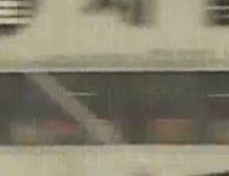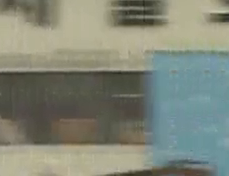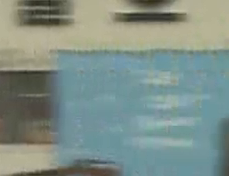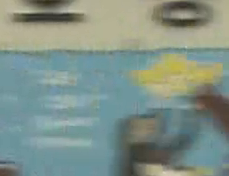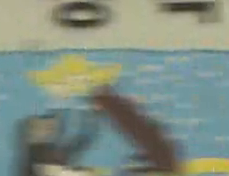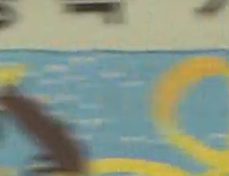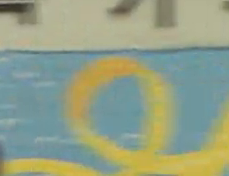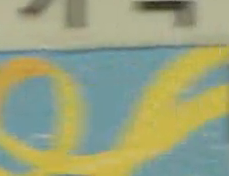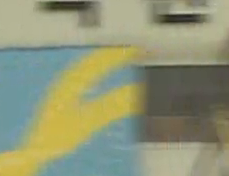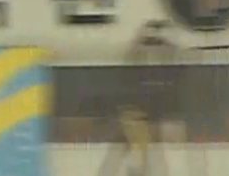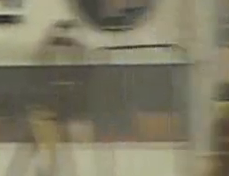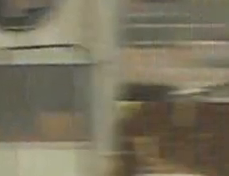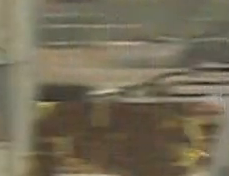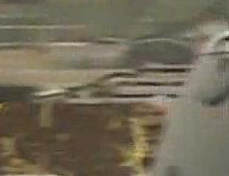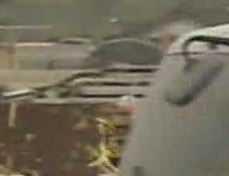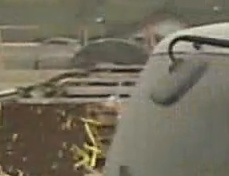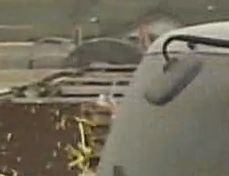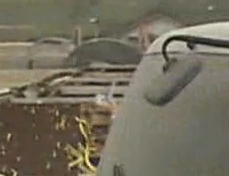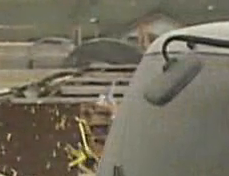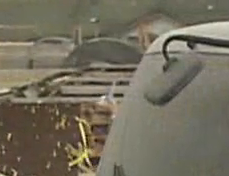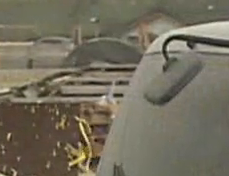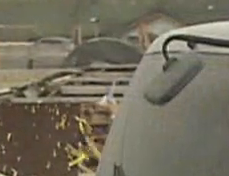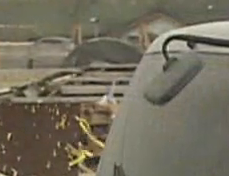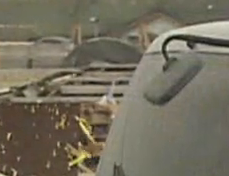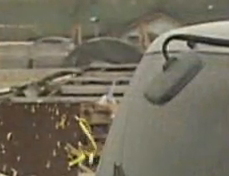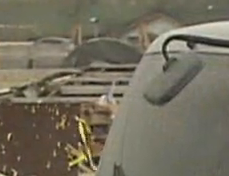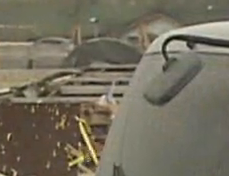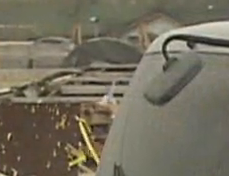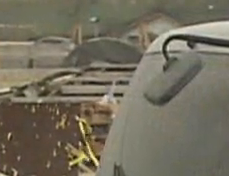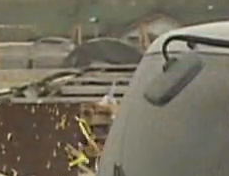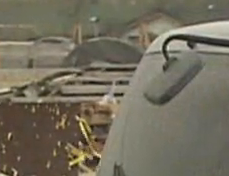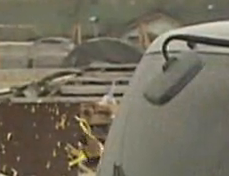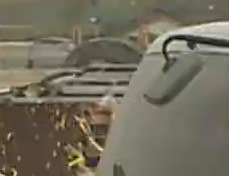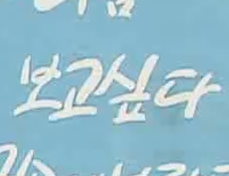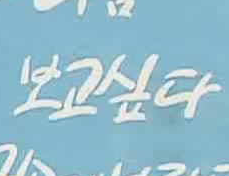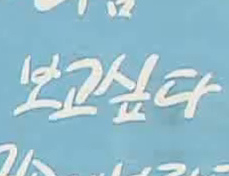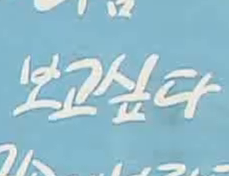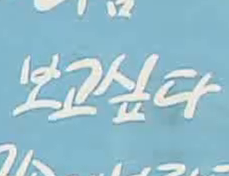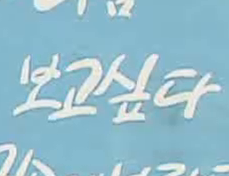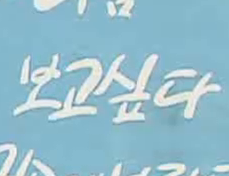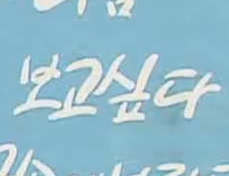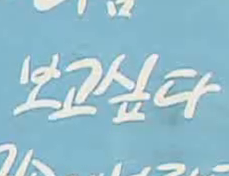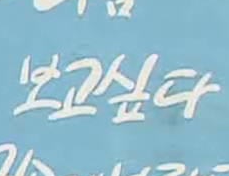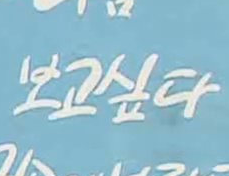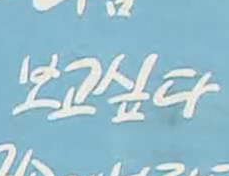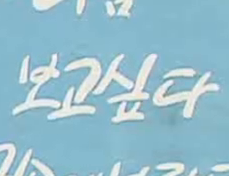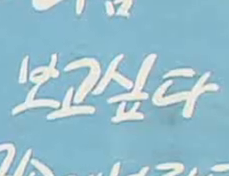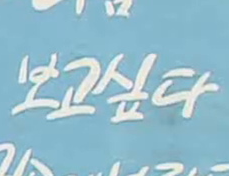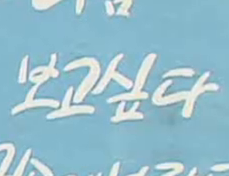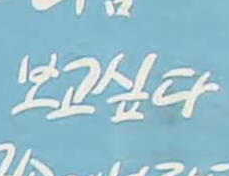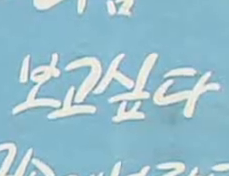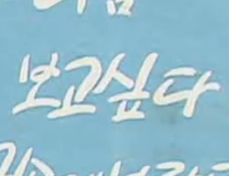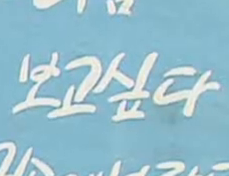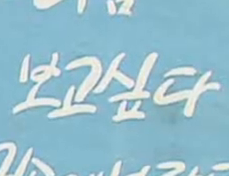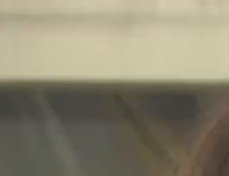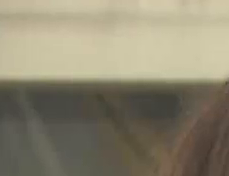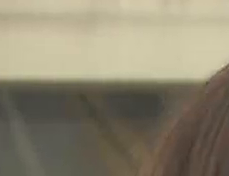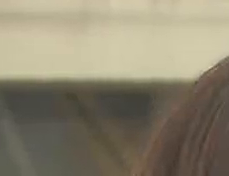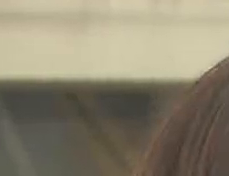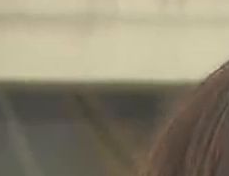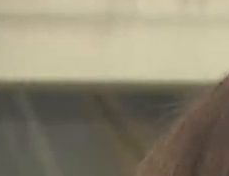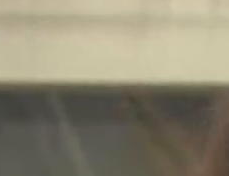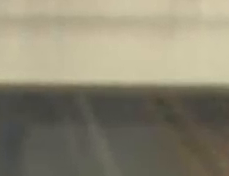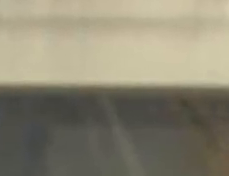내년 4월로 앞당긴 진도군은 시설물 철거가 급해졌습니다. 유가족들은 철거의 조건으로